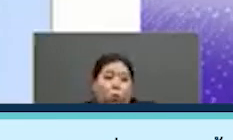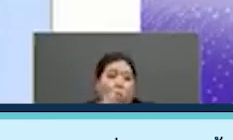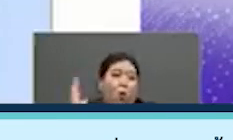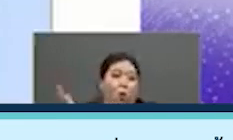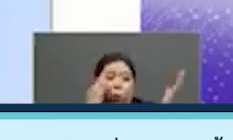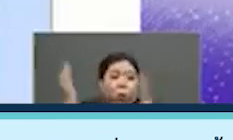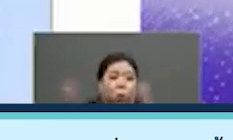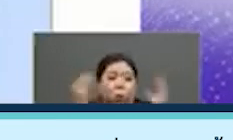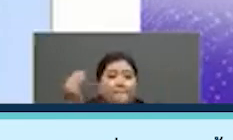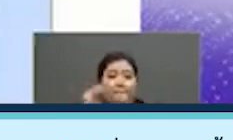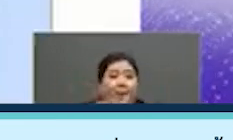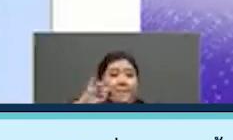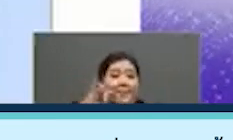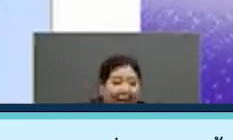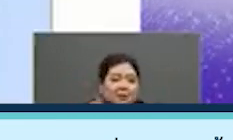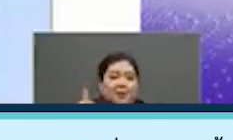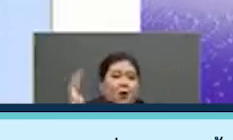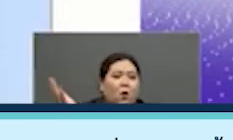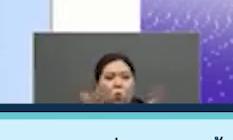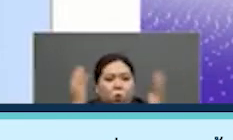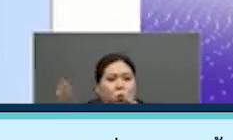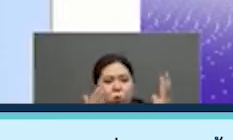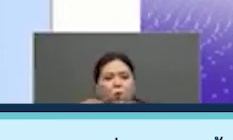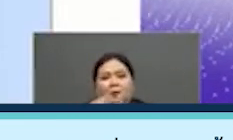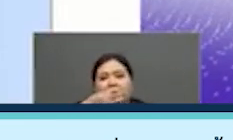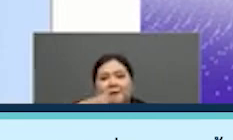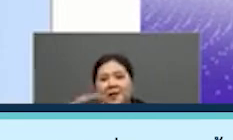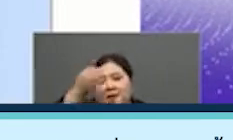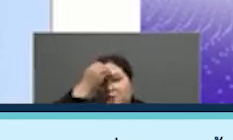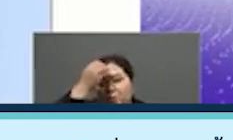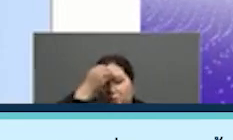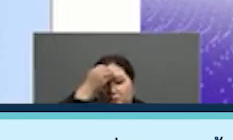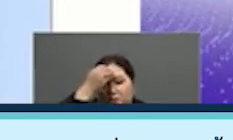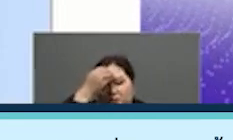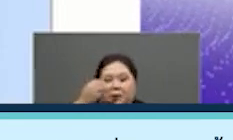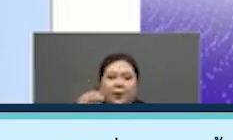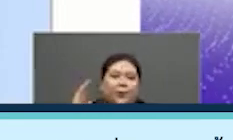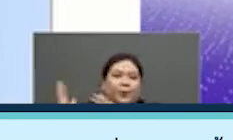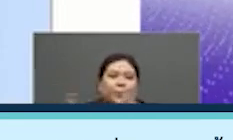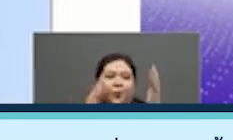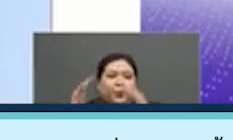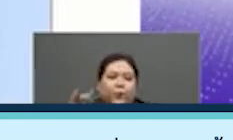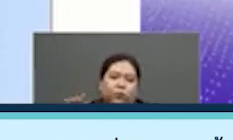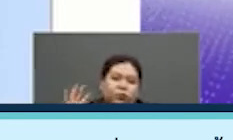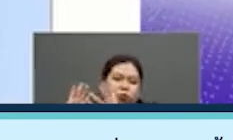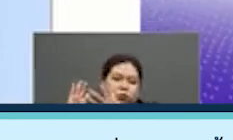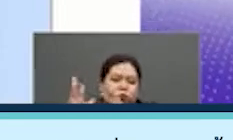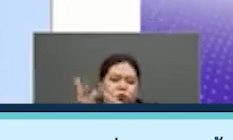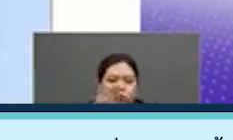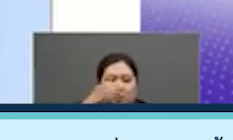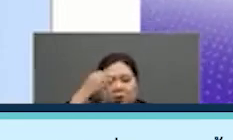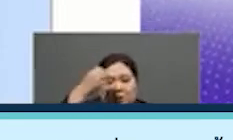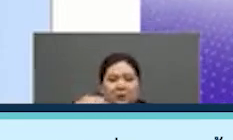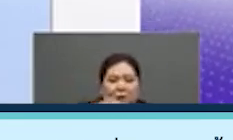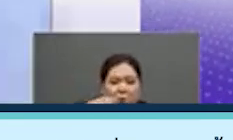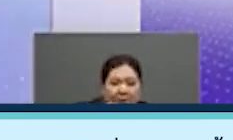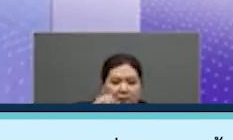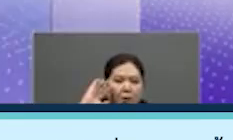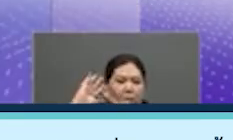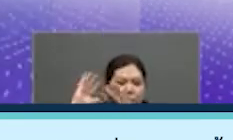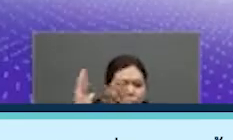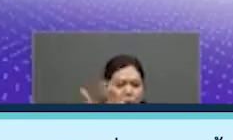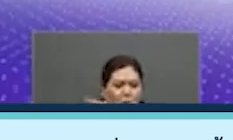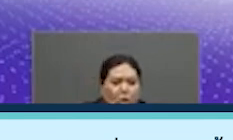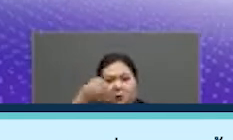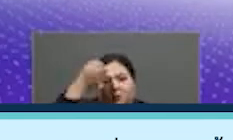สาธารณภัยเปิดเผยว่ากรมป้องกันและบรรเทาสาธารณภัยหรือปพได้ประสาน 63จังหวัดในพื้นที่ภาคเหนือภาค